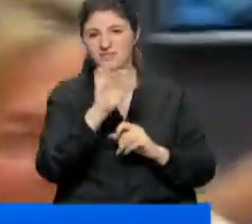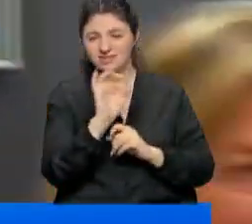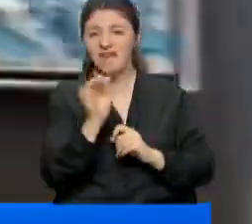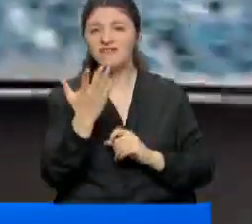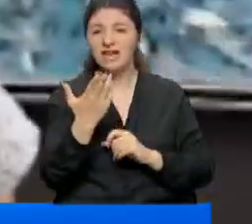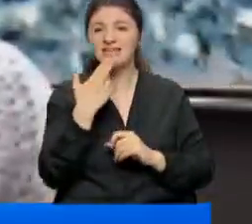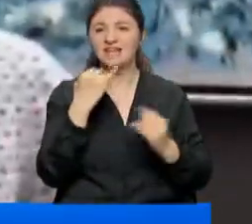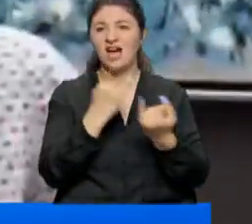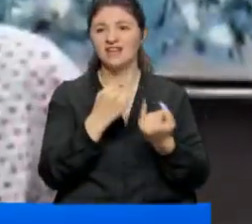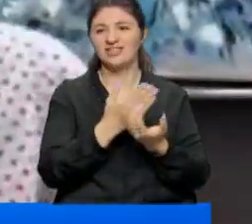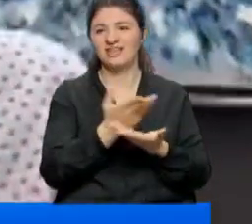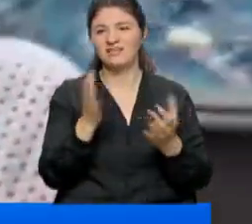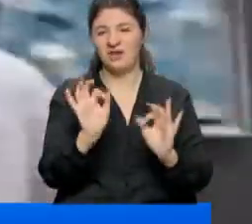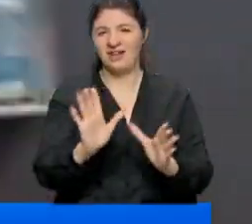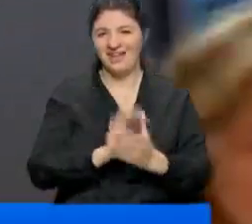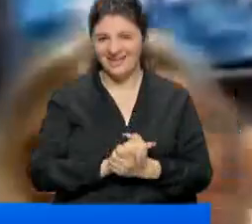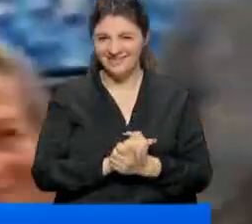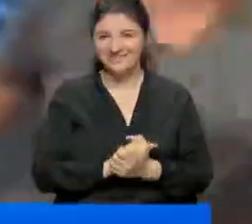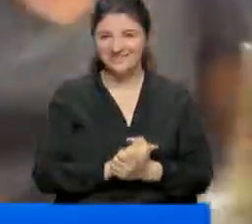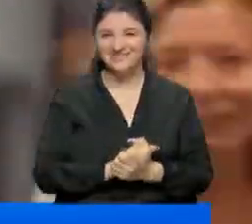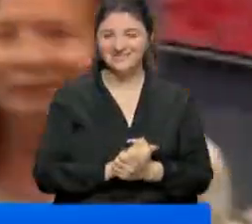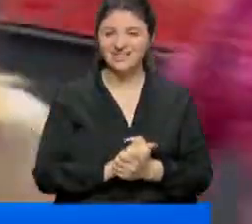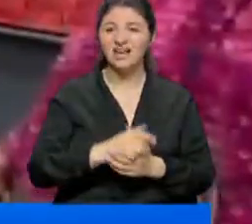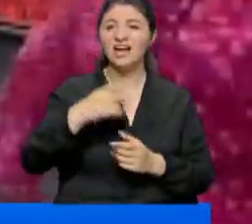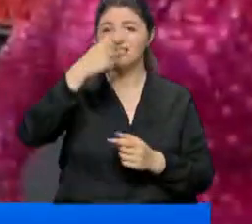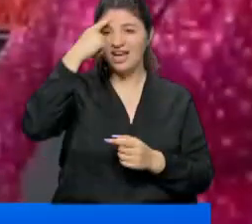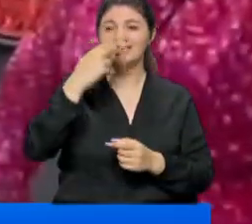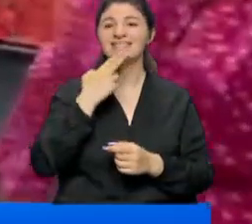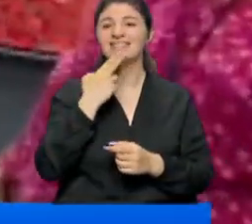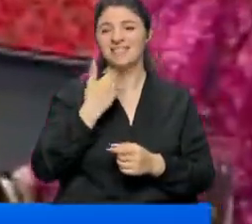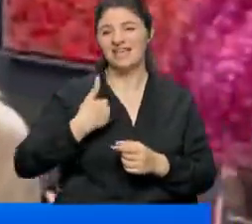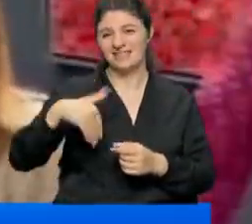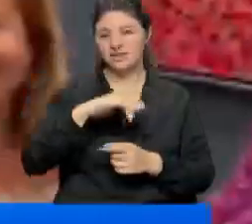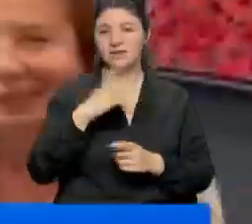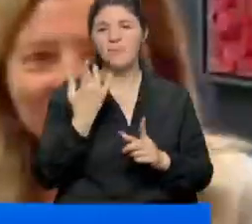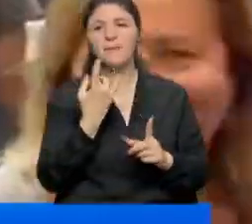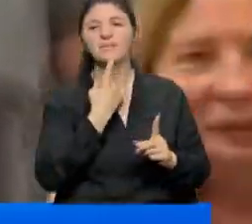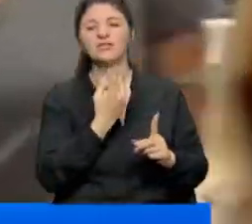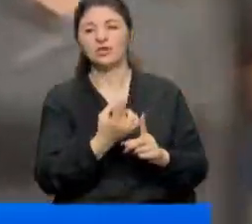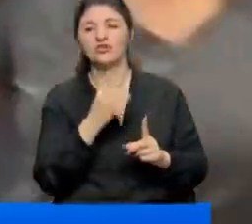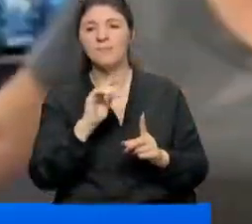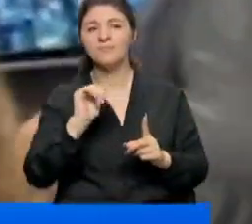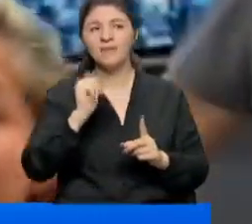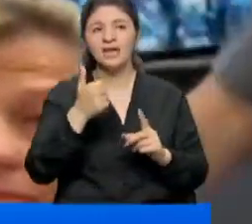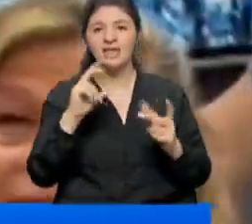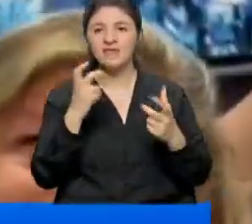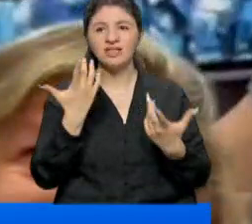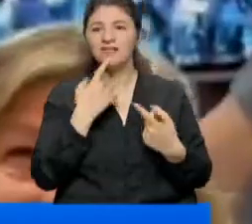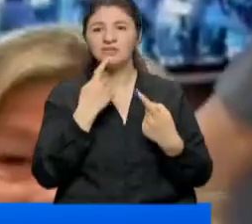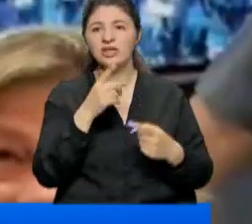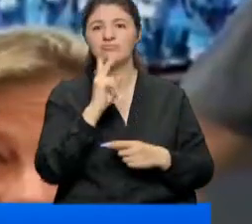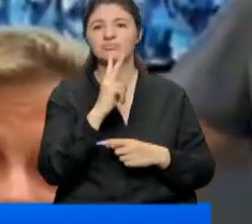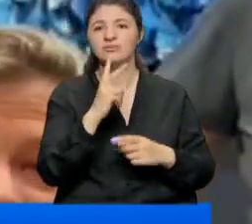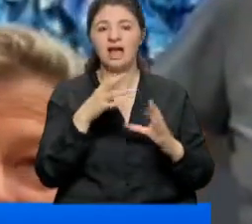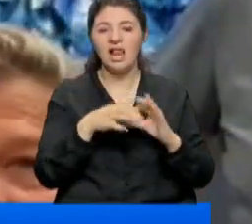kız kardeşler öyle bu Peki bir şey söyleyeceğim Yarın televizyonda ne